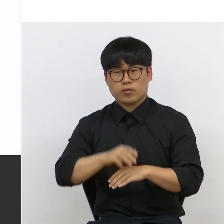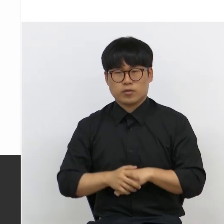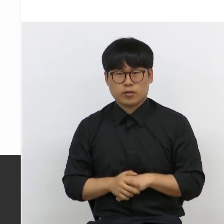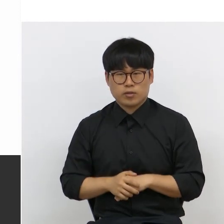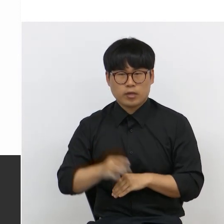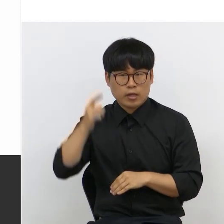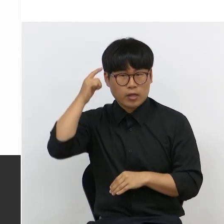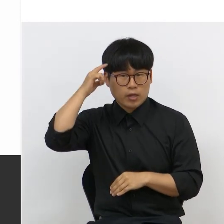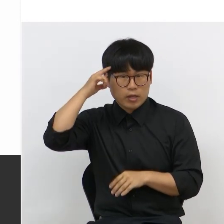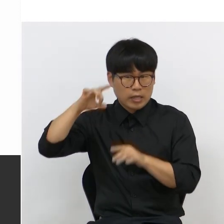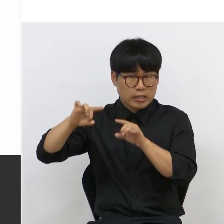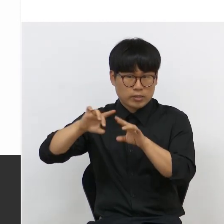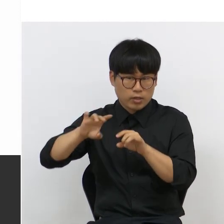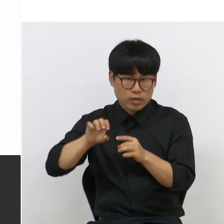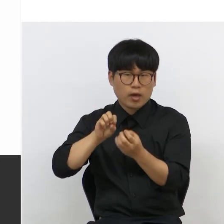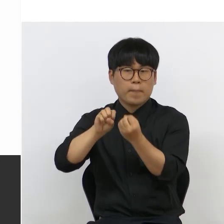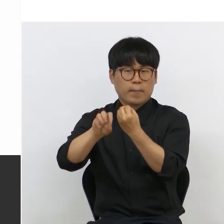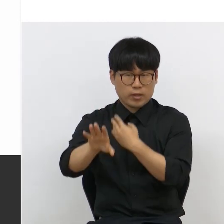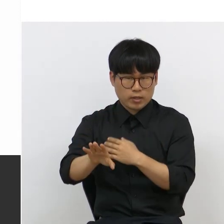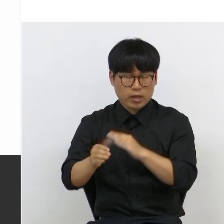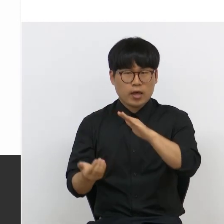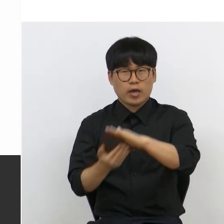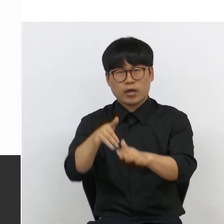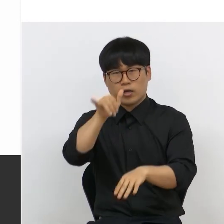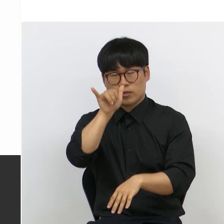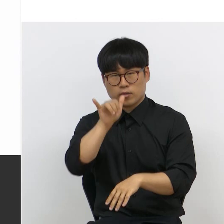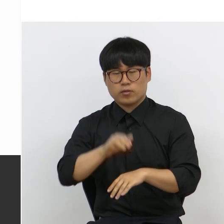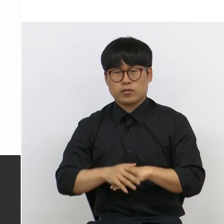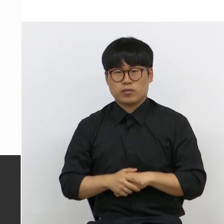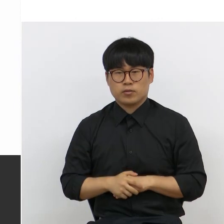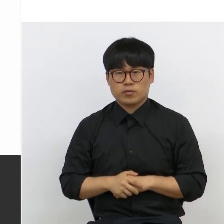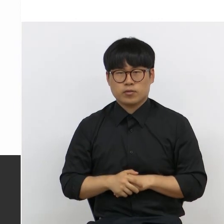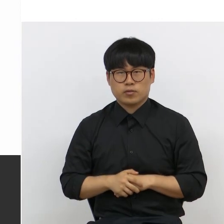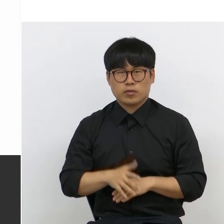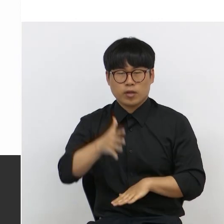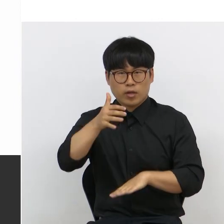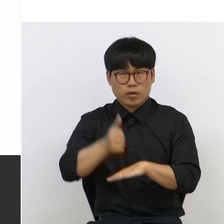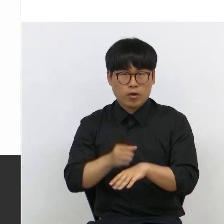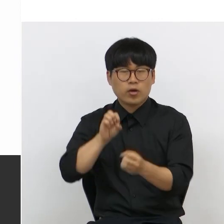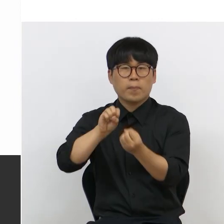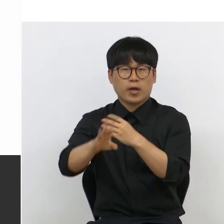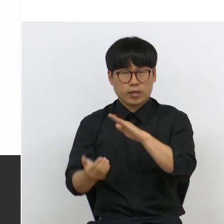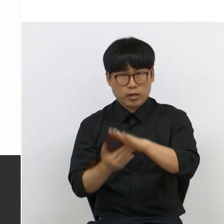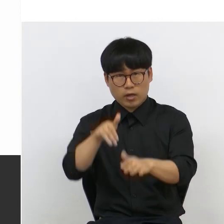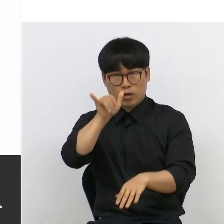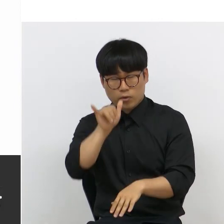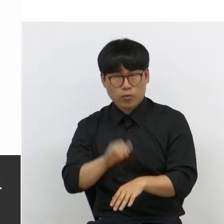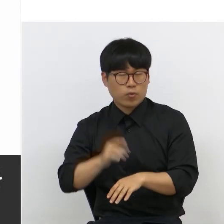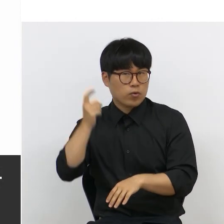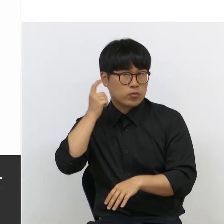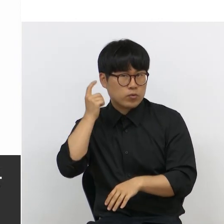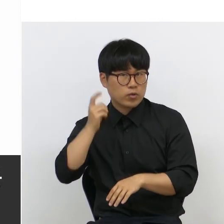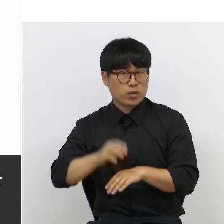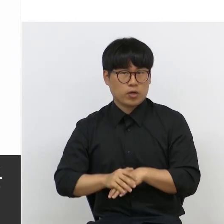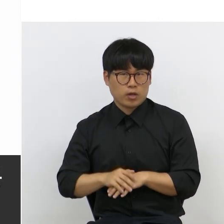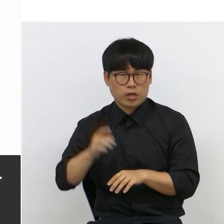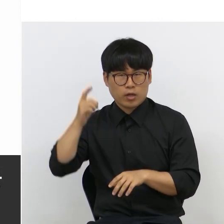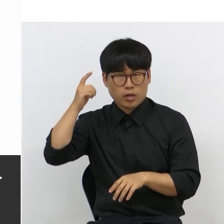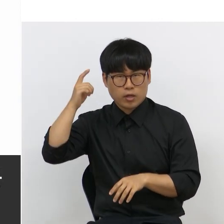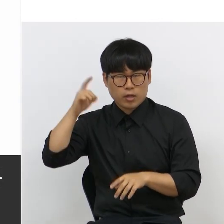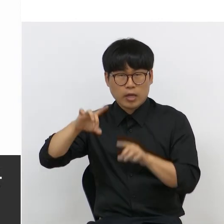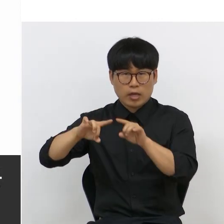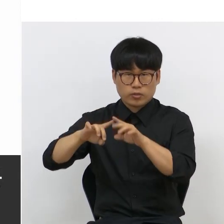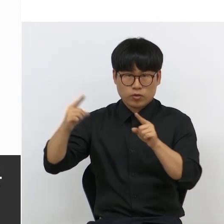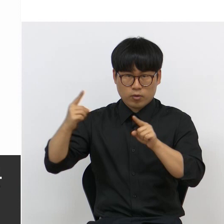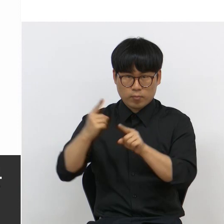신경계가 우리가 전류에 반응하도록 되어 있는 게 아니기 때문에 결국 그 반응에 한계가 있고 그 소리라는 거를 전류로 바꿔서